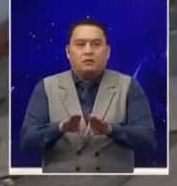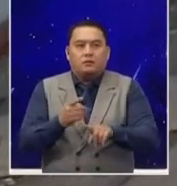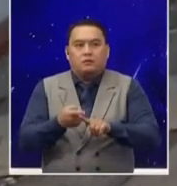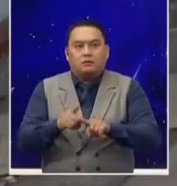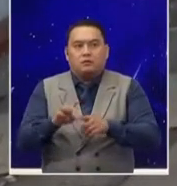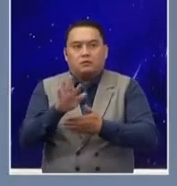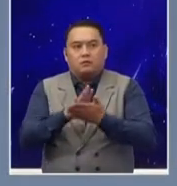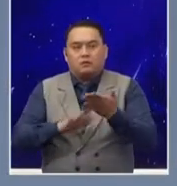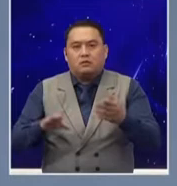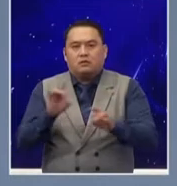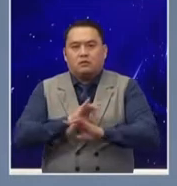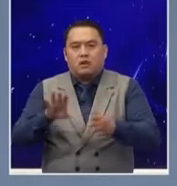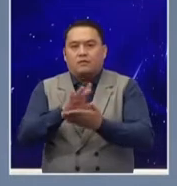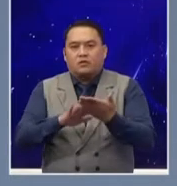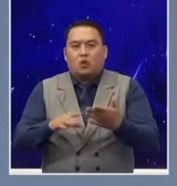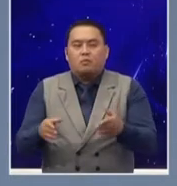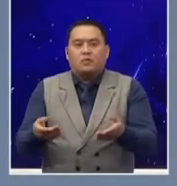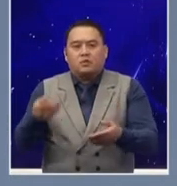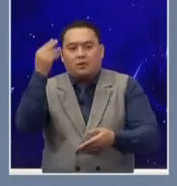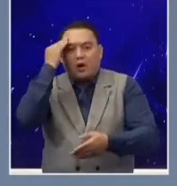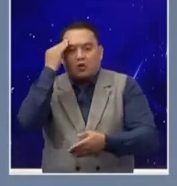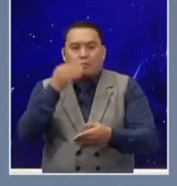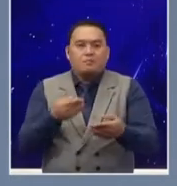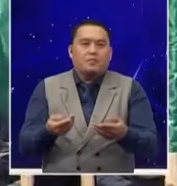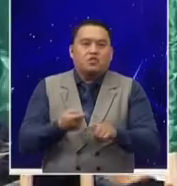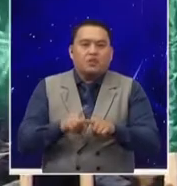последние 3 года школьникам приходилось в приспособленном помещении.